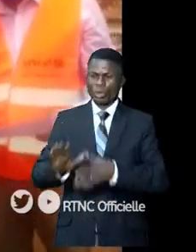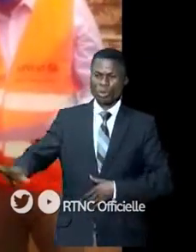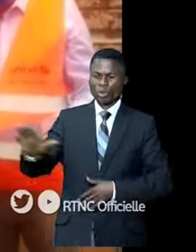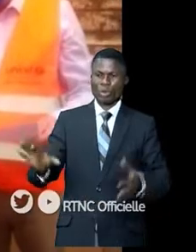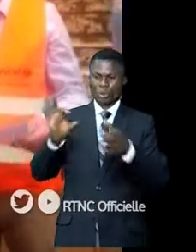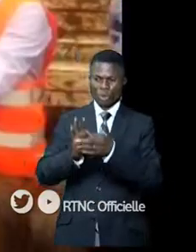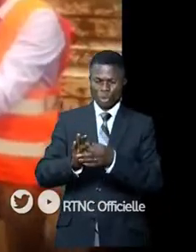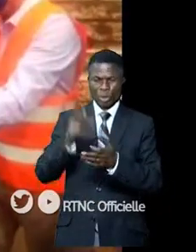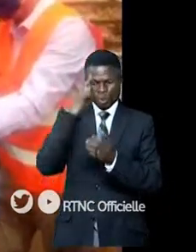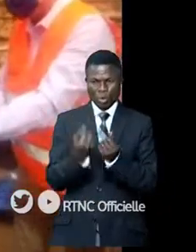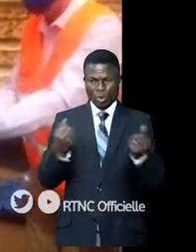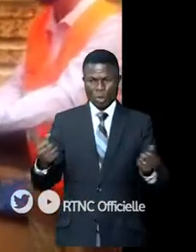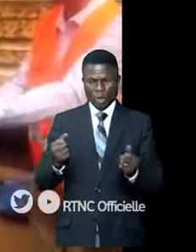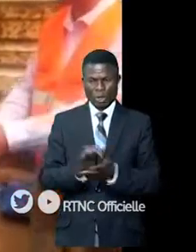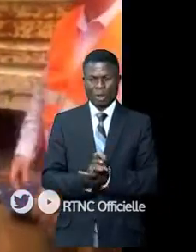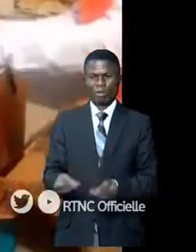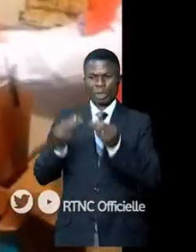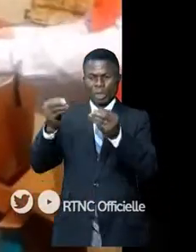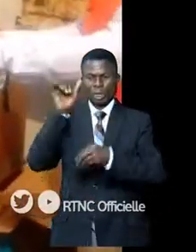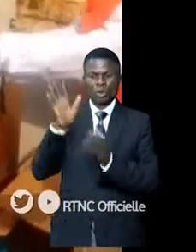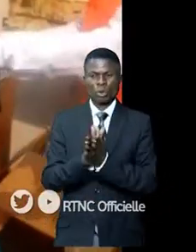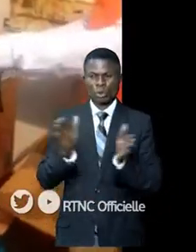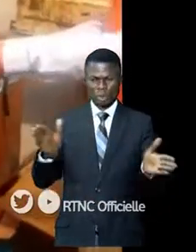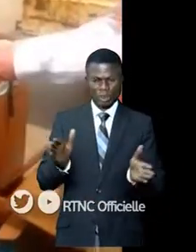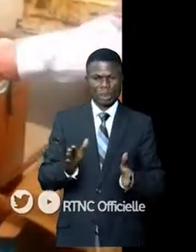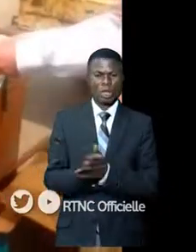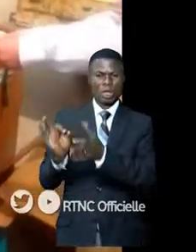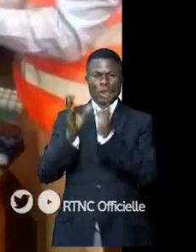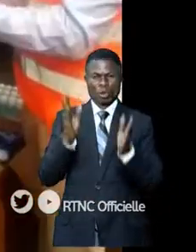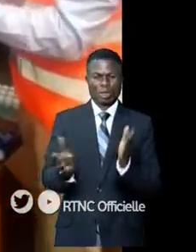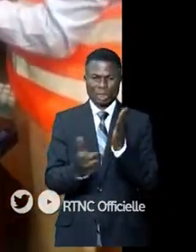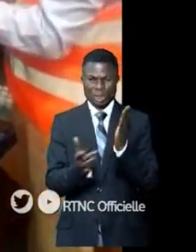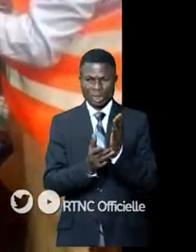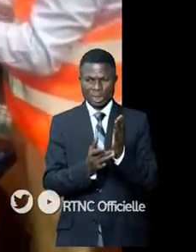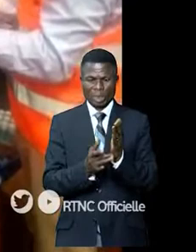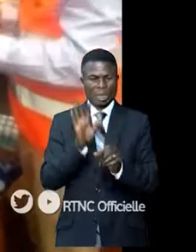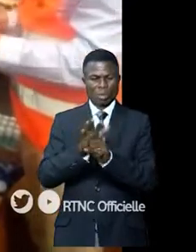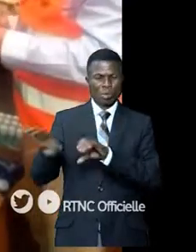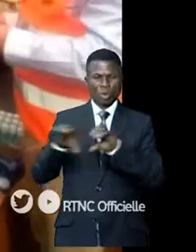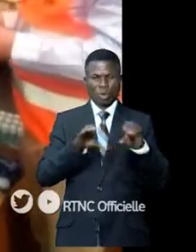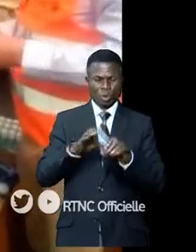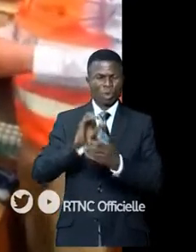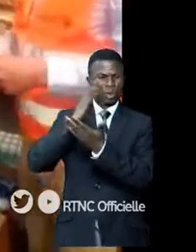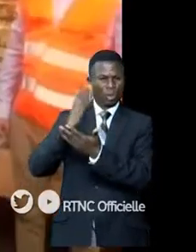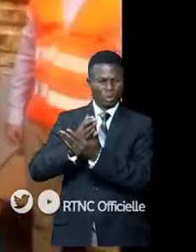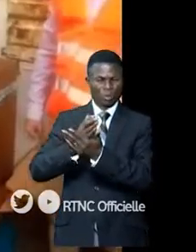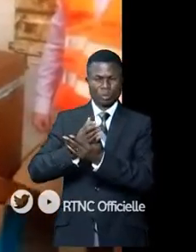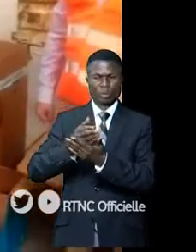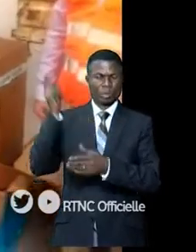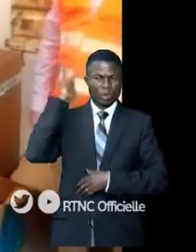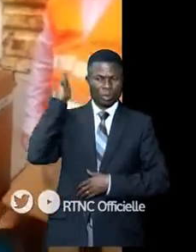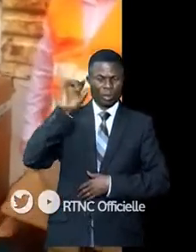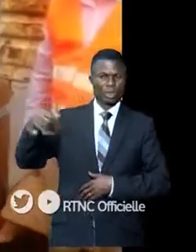l'a remis au directeur de l'INERB et coordonnateur du secrétariat technique du comité multisectoriel de la riposte, le